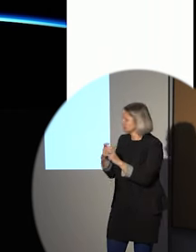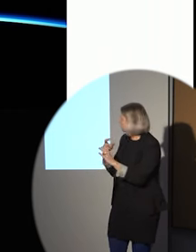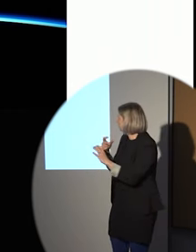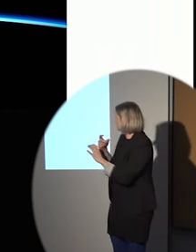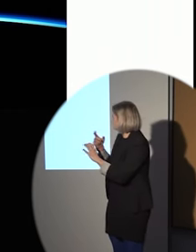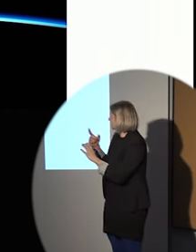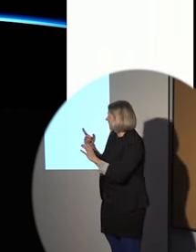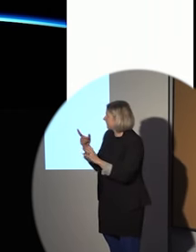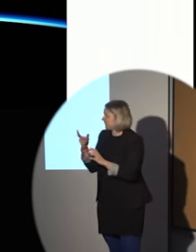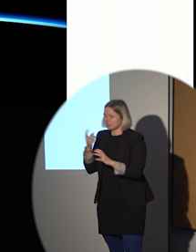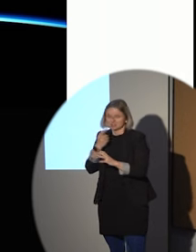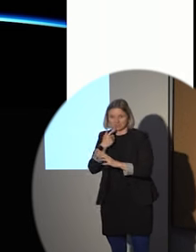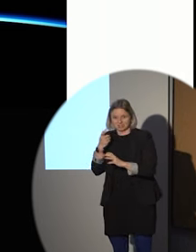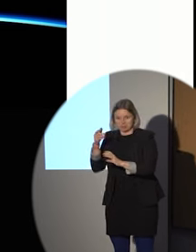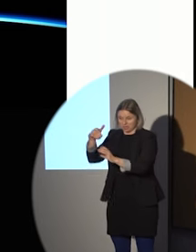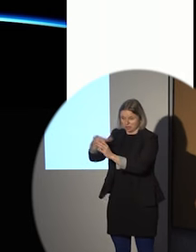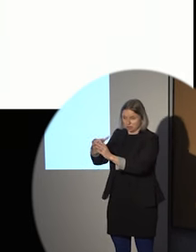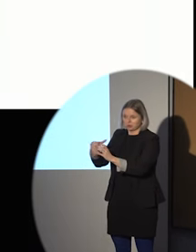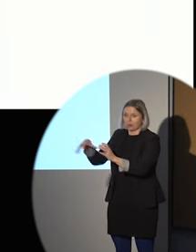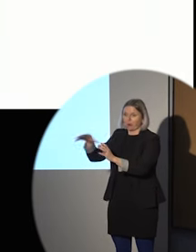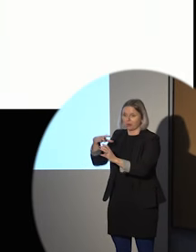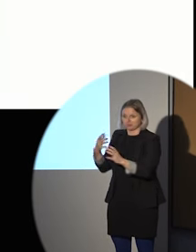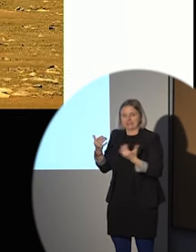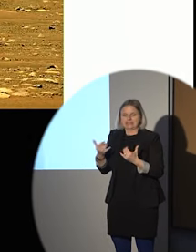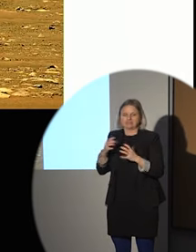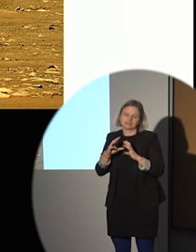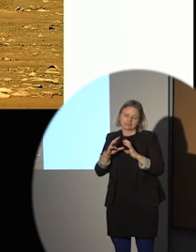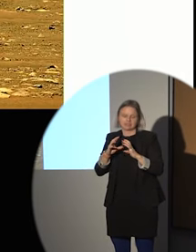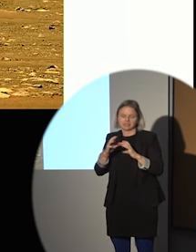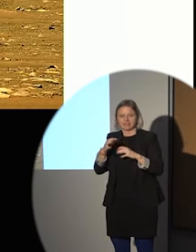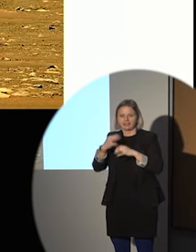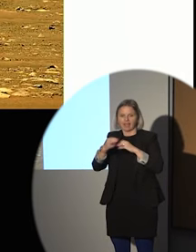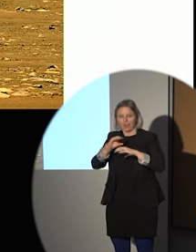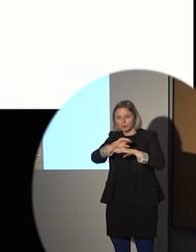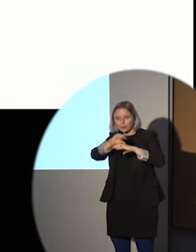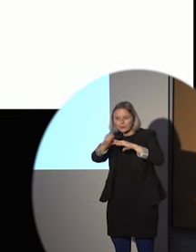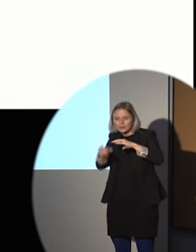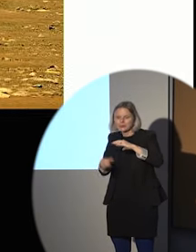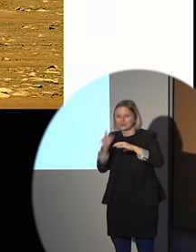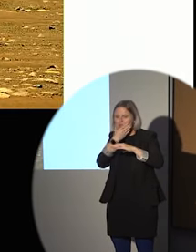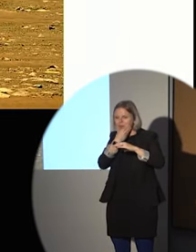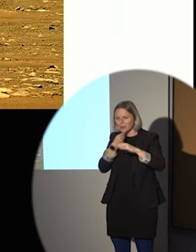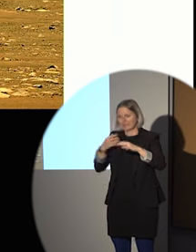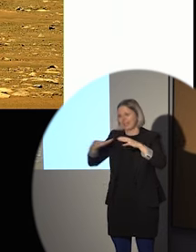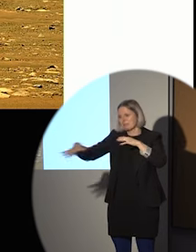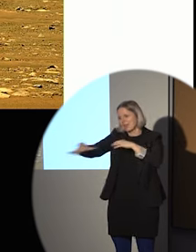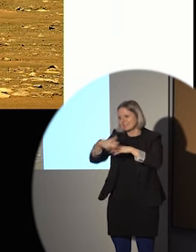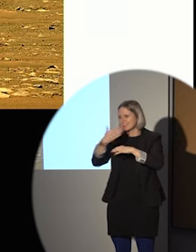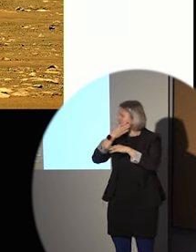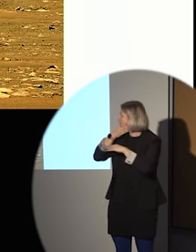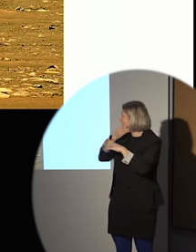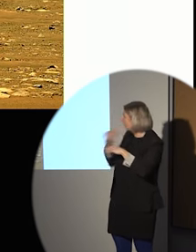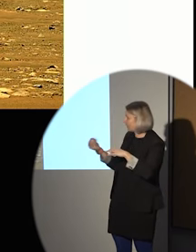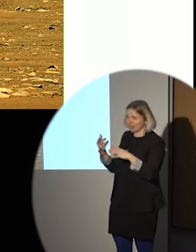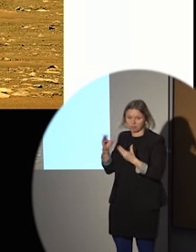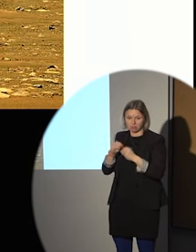on a de très beaux océans, on a une très belle atmosphère et on a des très beaux paysages. Et les impasses, celle-là, c'est la plus